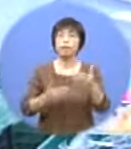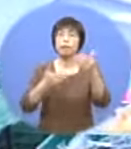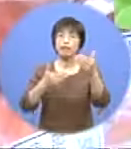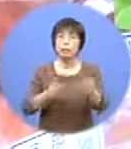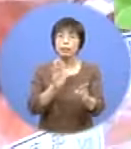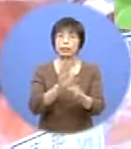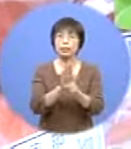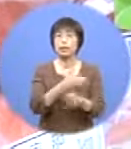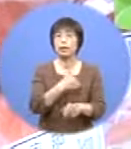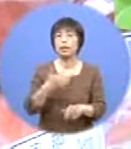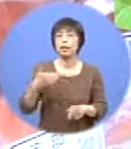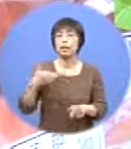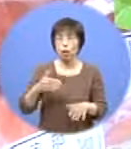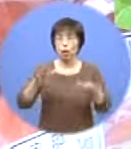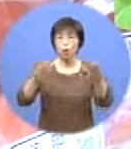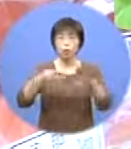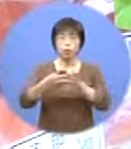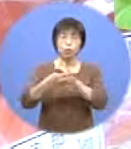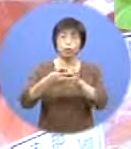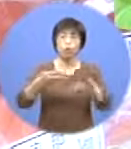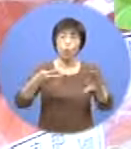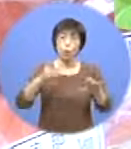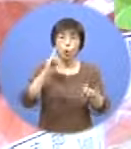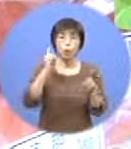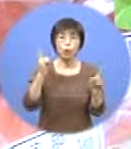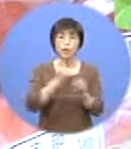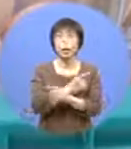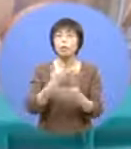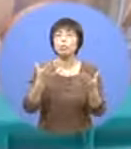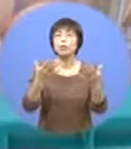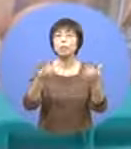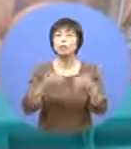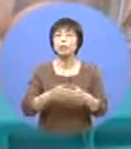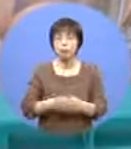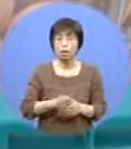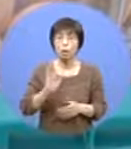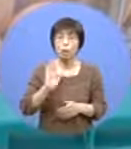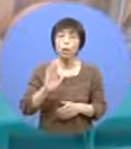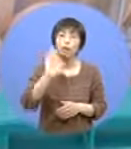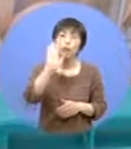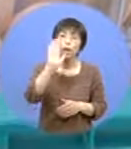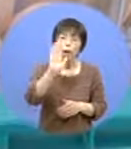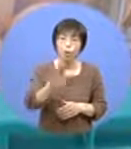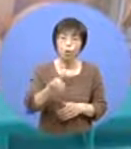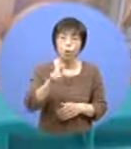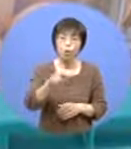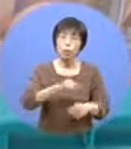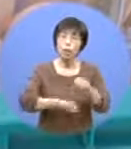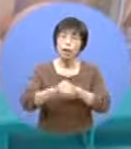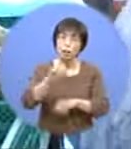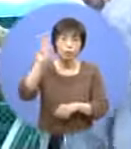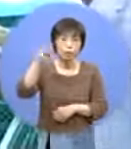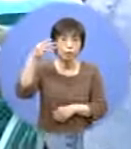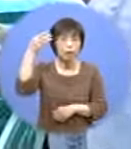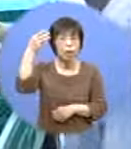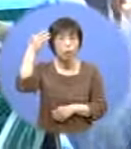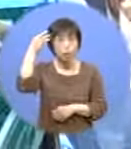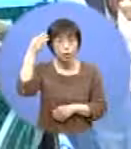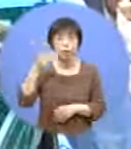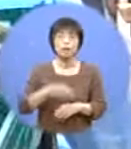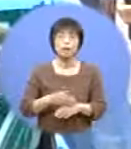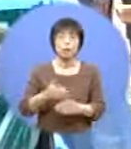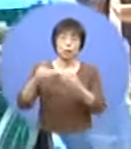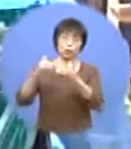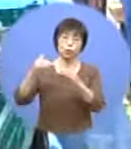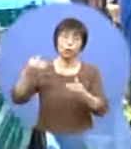ように募集要項の見直しを行ったところです。今後もその活動を参考に、中山